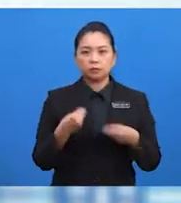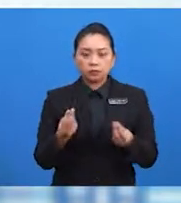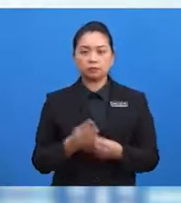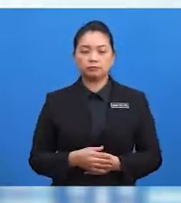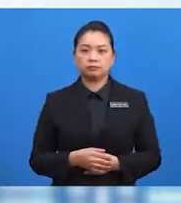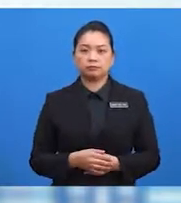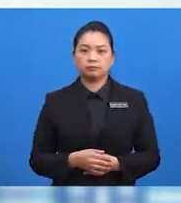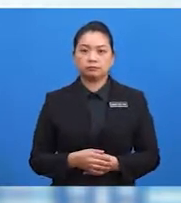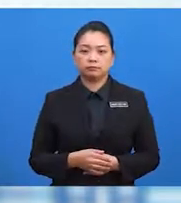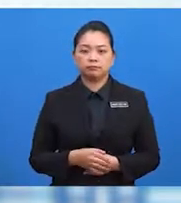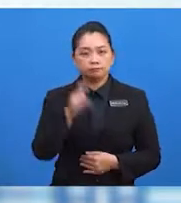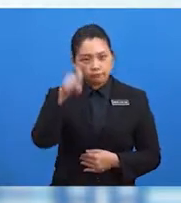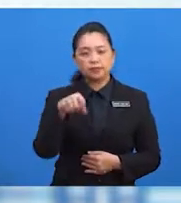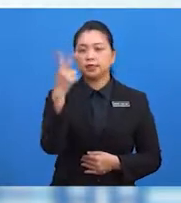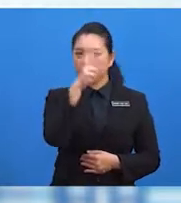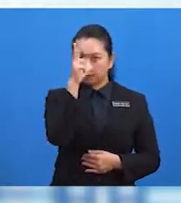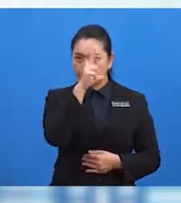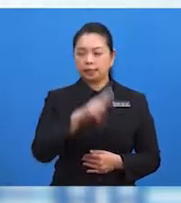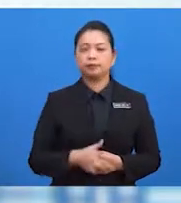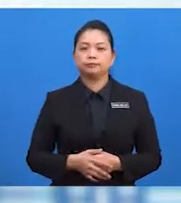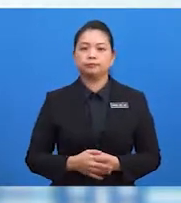Sudah pastinya kerajaan.